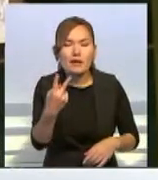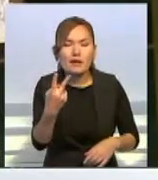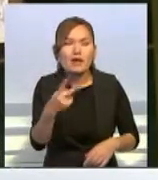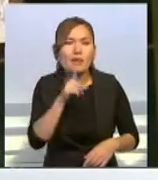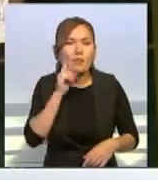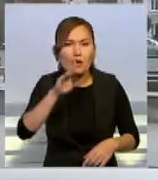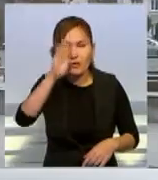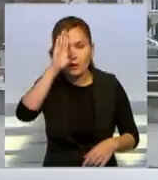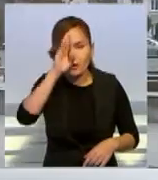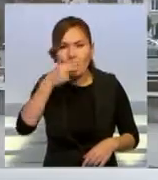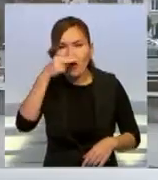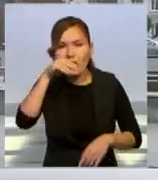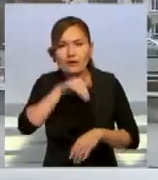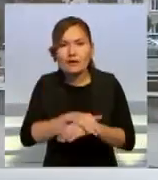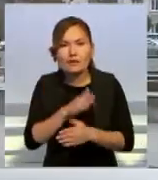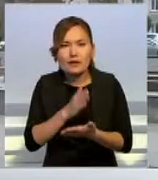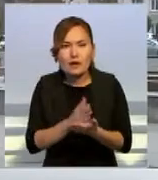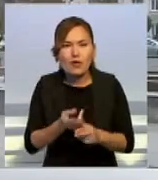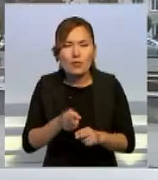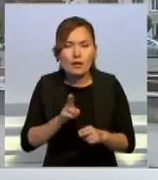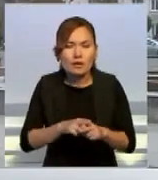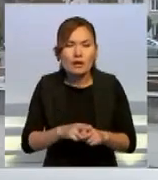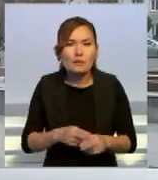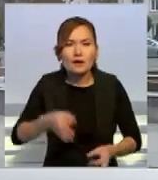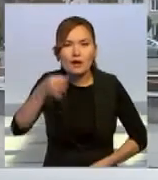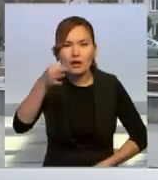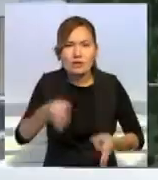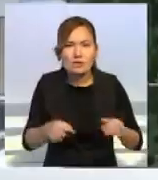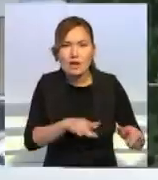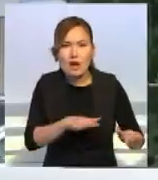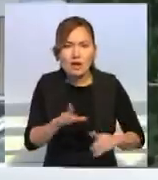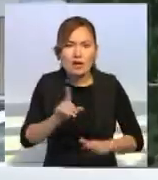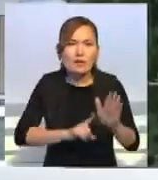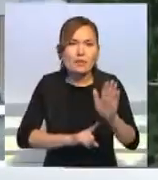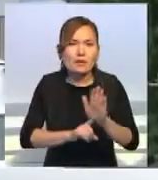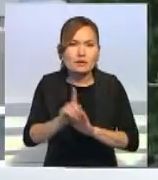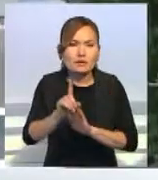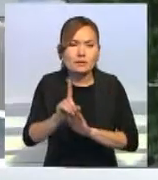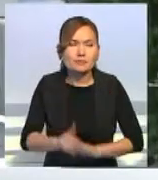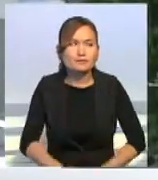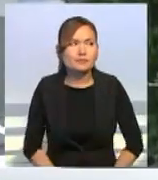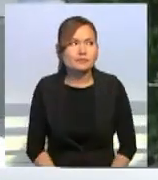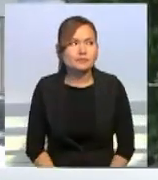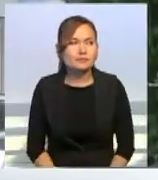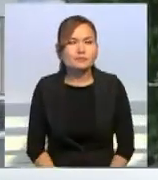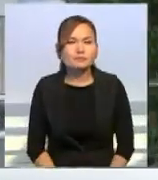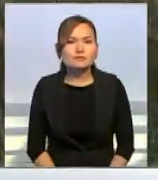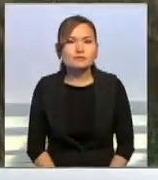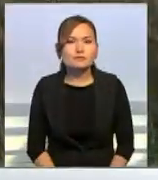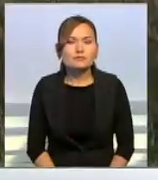кінәлерін мойындап отыр. Қазір аталған дерек бойынша қылмыстық іс қозғалып, тергеу жүріп жатыр.